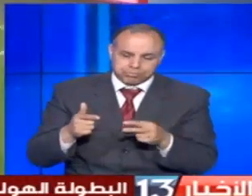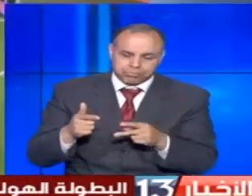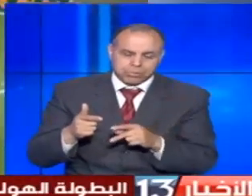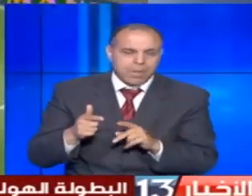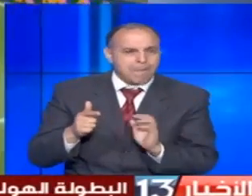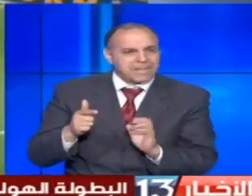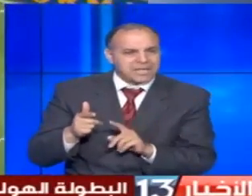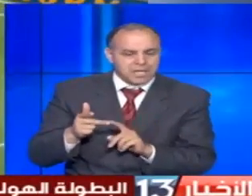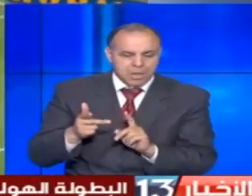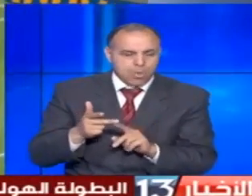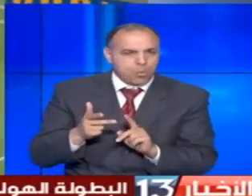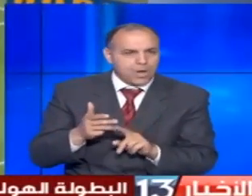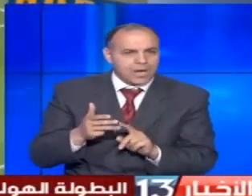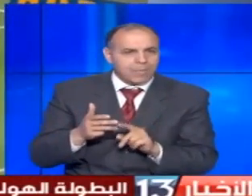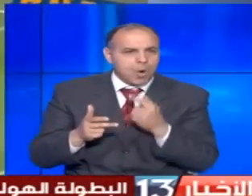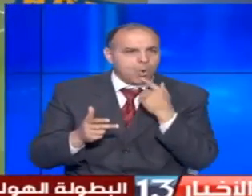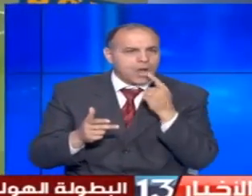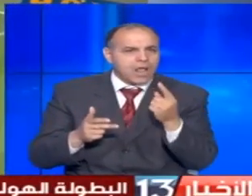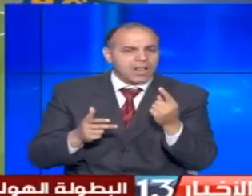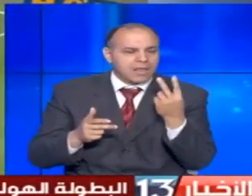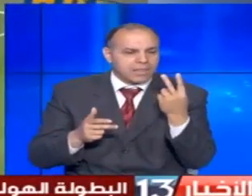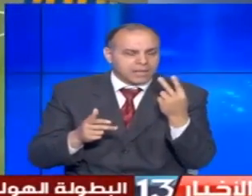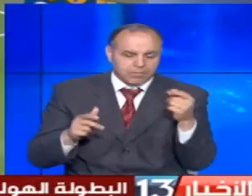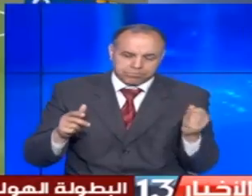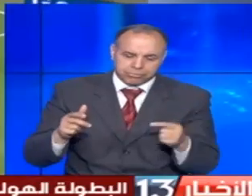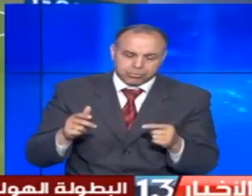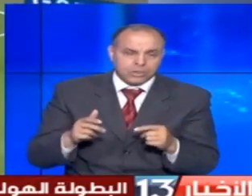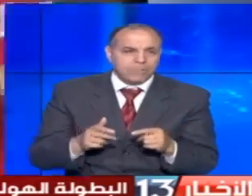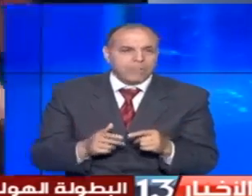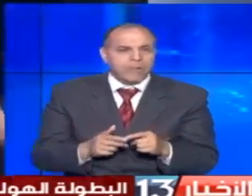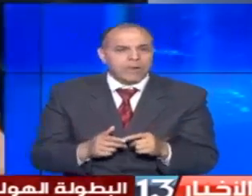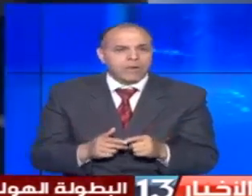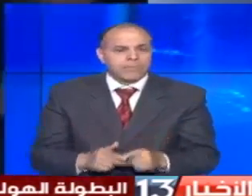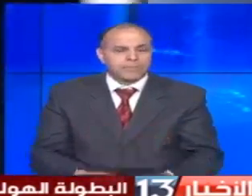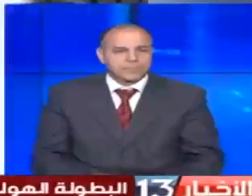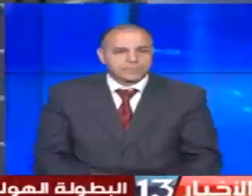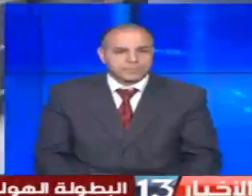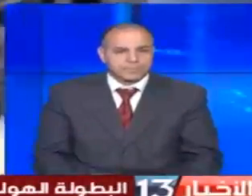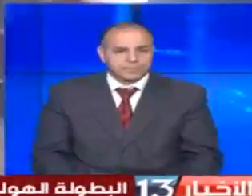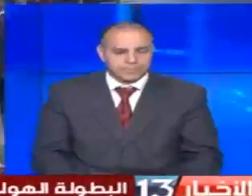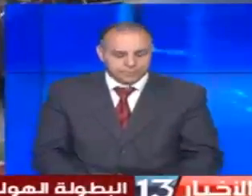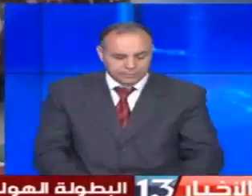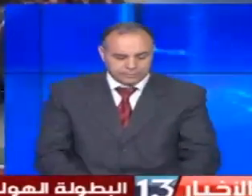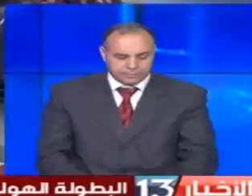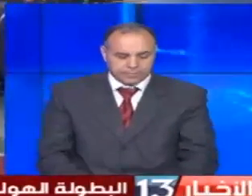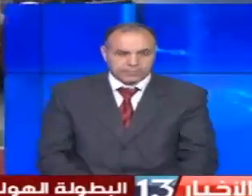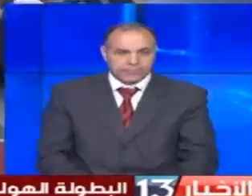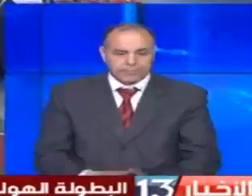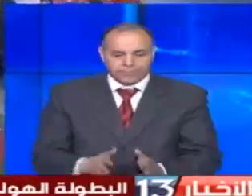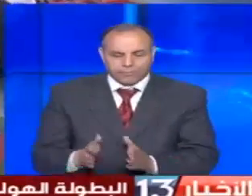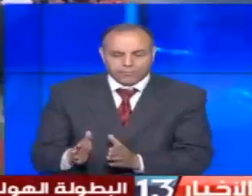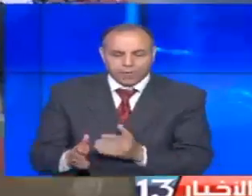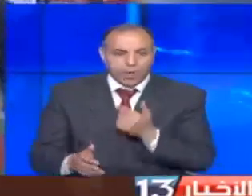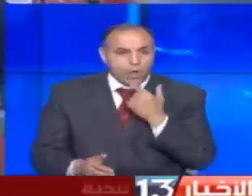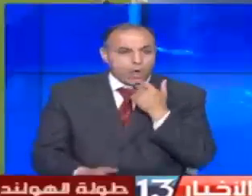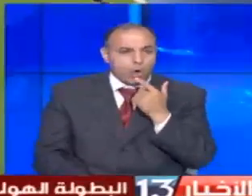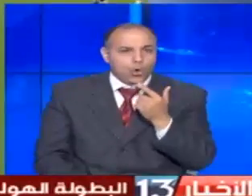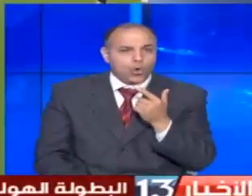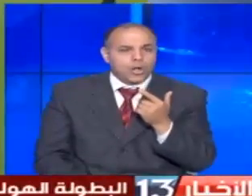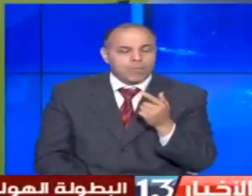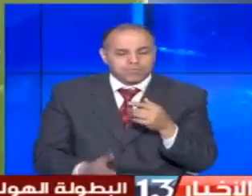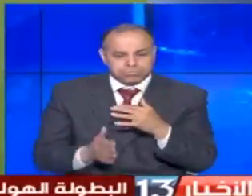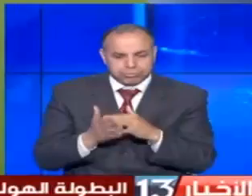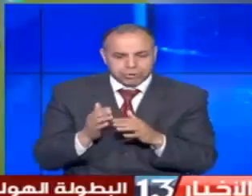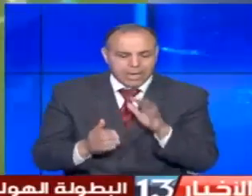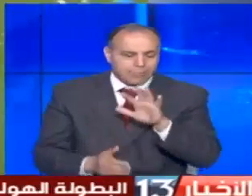الجزاء وماتيس ديل مقابل ثنائيه نافارون واسامه ديفالو من جهته رفع كمان رصيده الى